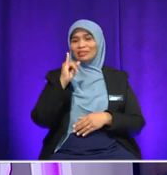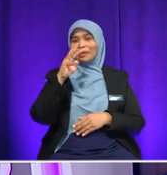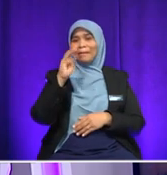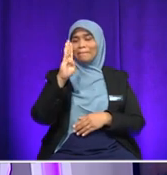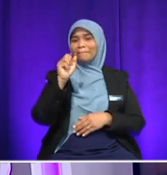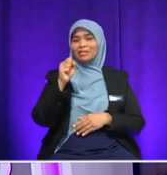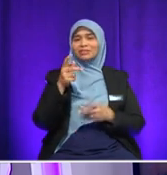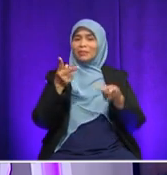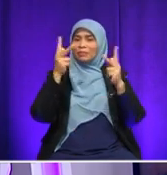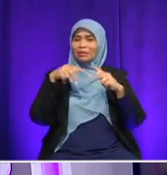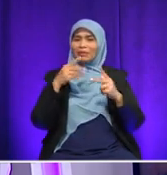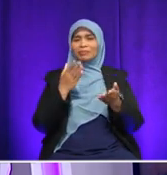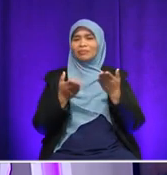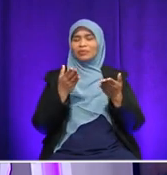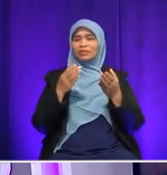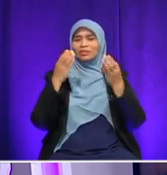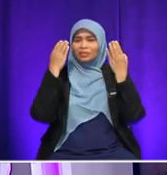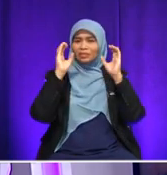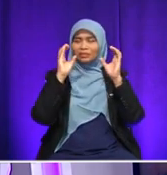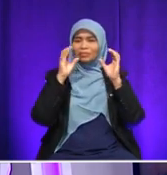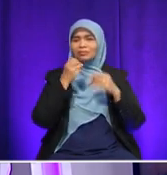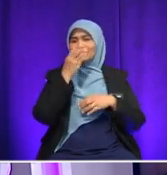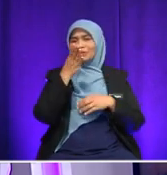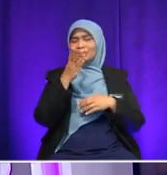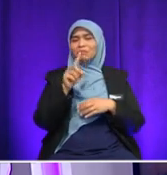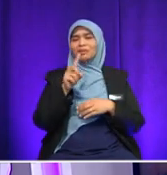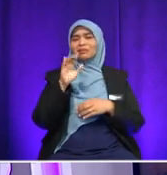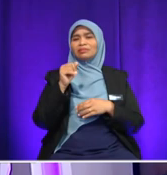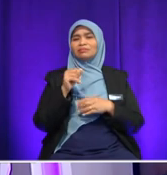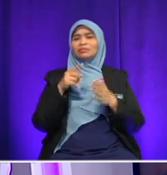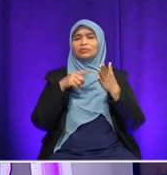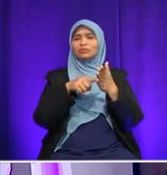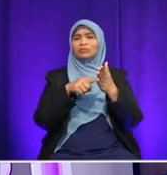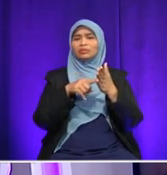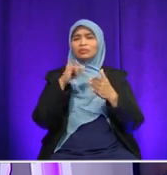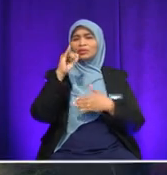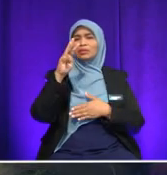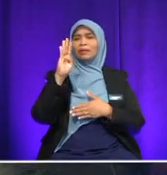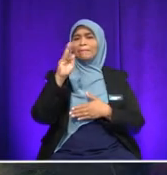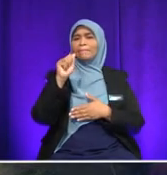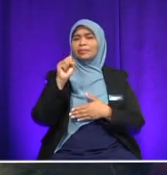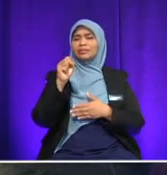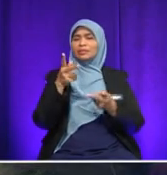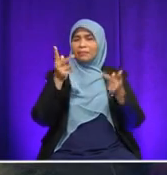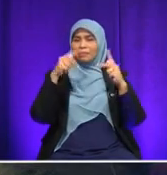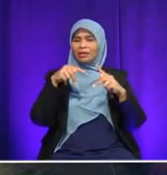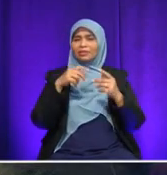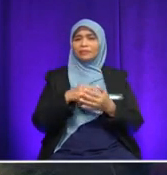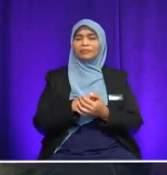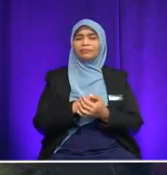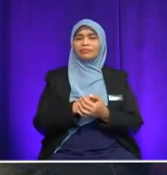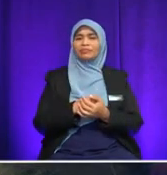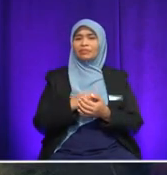mengenai imbas kembali kan. Mungkin cikgu boleh linekan yang mana yang mengatakan ada imbas kembali dekat situ, cikgu. Okey, so kita tengok kat sini.